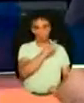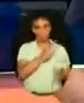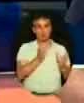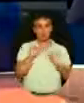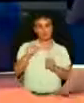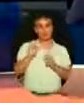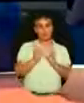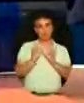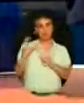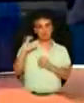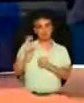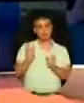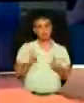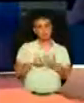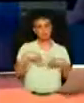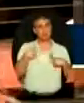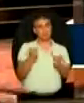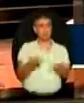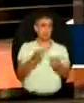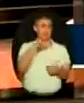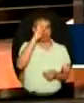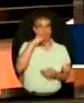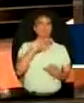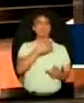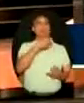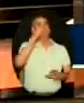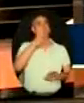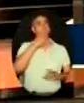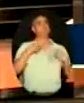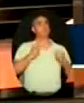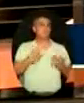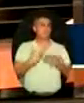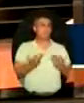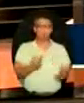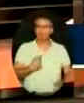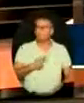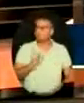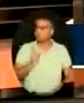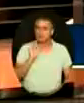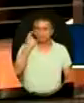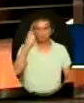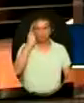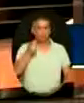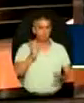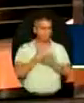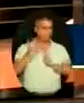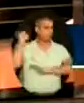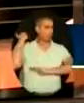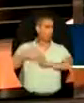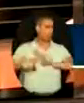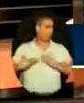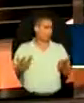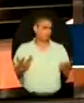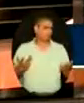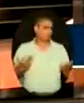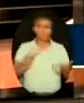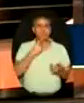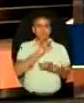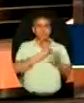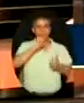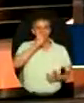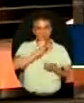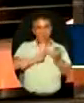מקל איתכם עם הליכוד שנמצא בשלטון, והבטיח ביטחון, ואין ביטחון. קודם כל, אני לא יודע מי באמת חשב שזה מאחורינו. אתה יודע, תקרא לזה אינטיפאדה